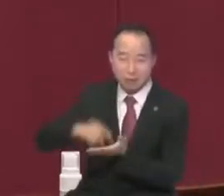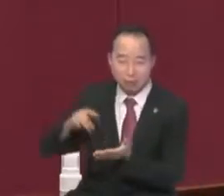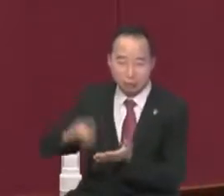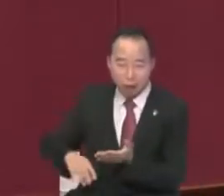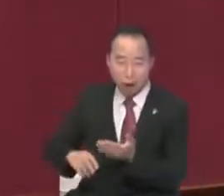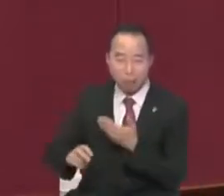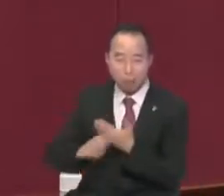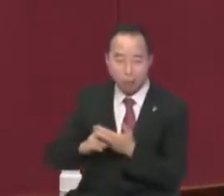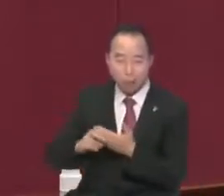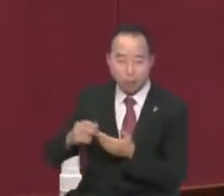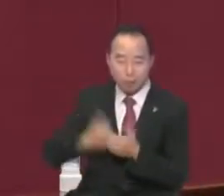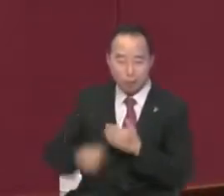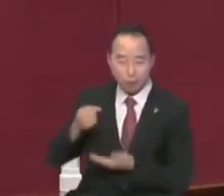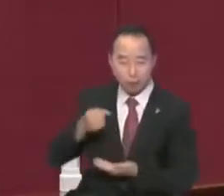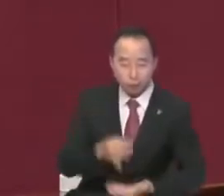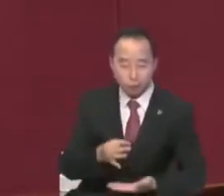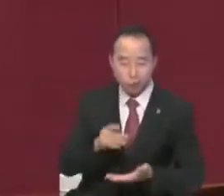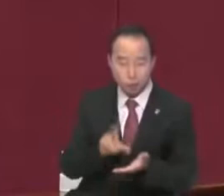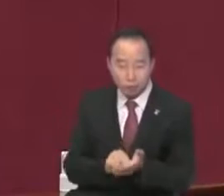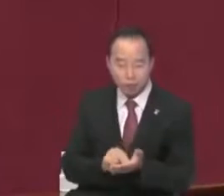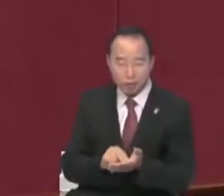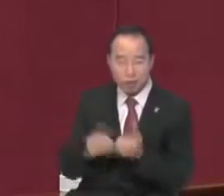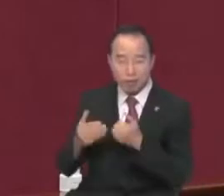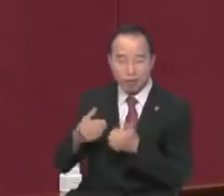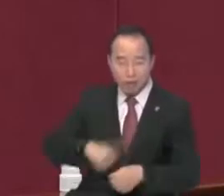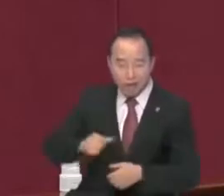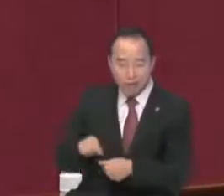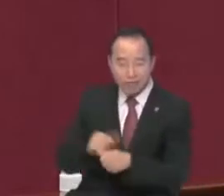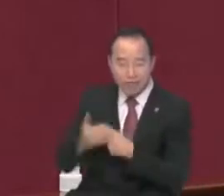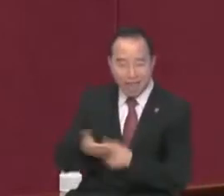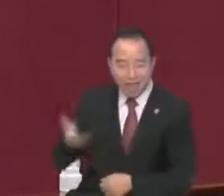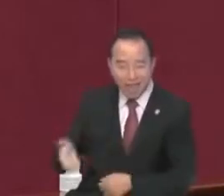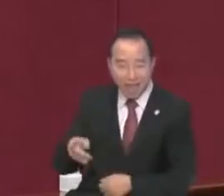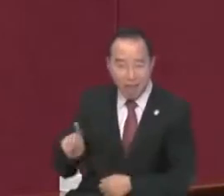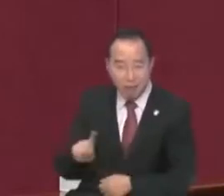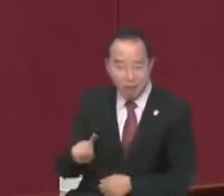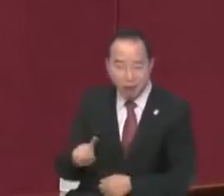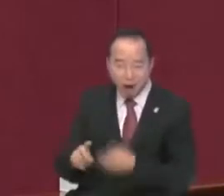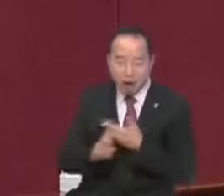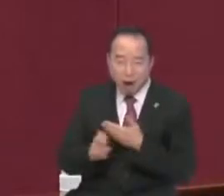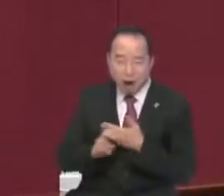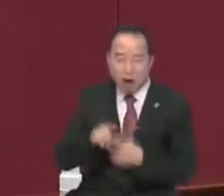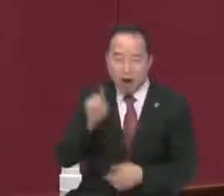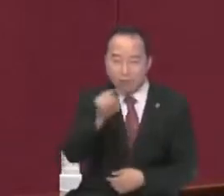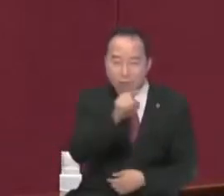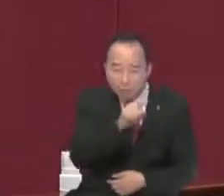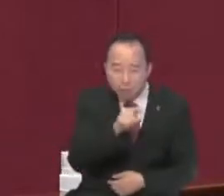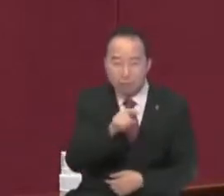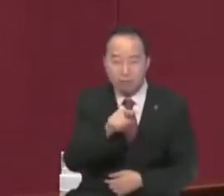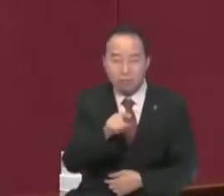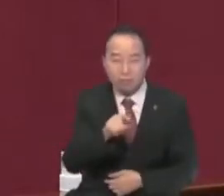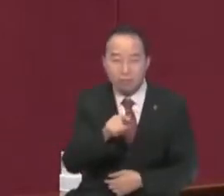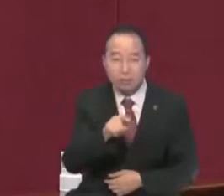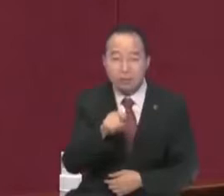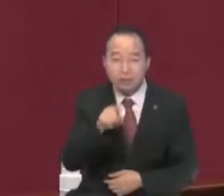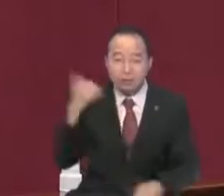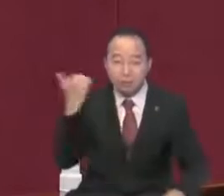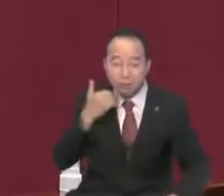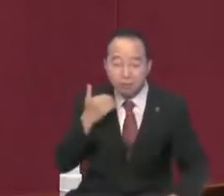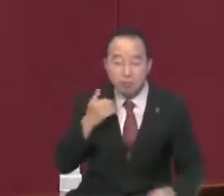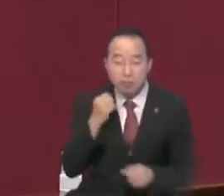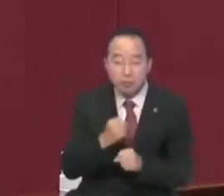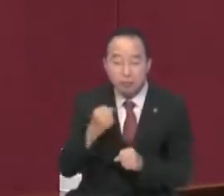갑질 논란, 자녀 특혜, 온갖 기득권 찬스를 노리는 불법이 이 입법자들이 만들어낸 뉴스로